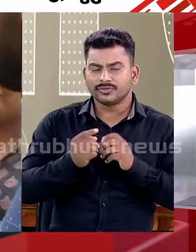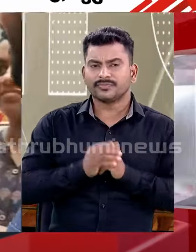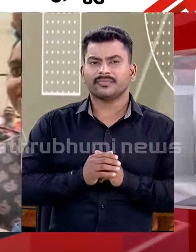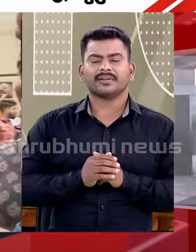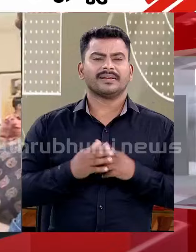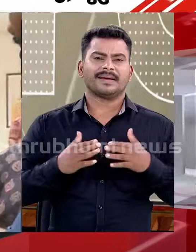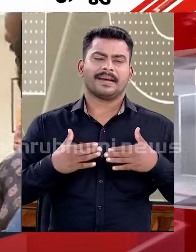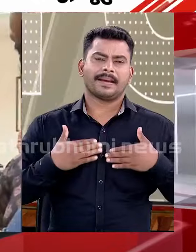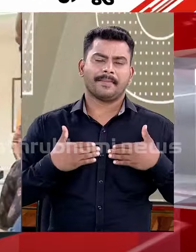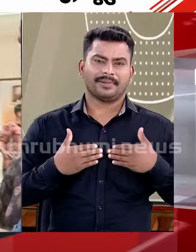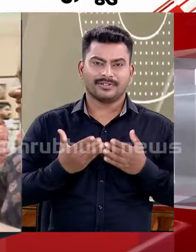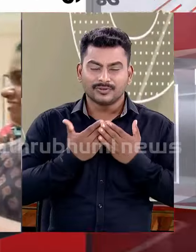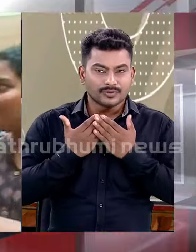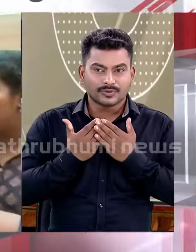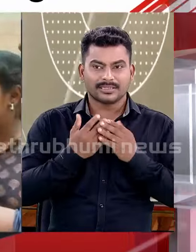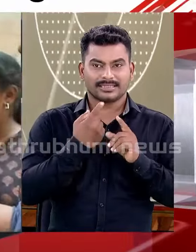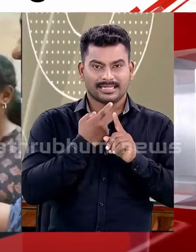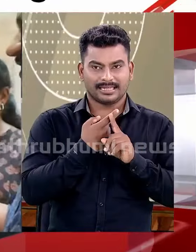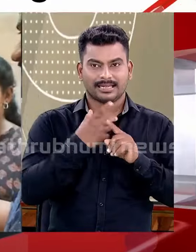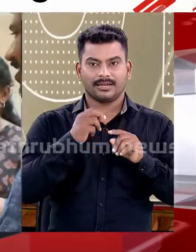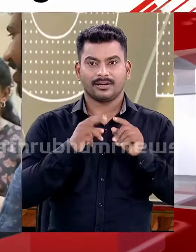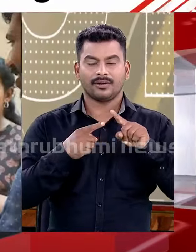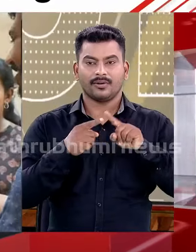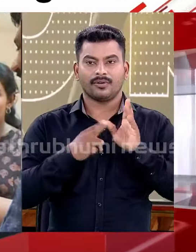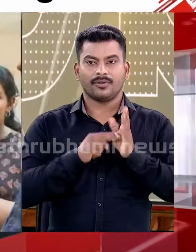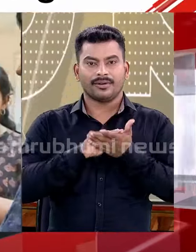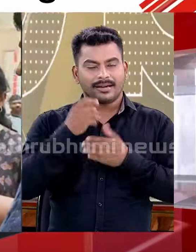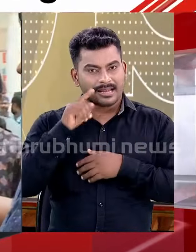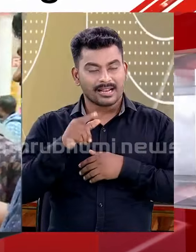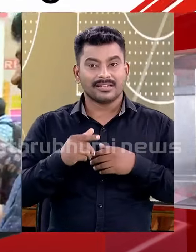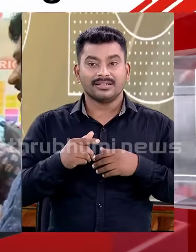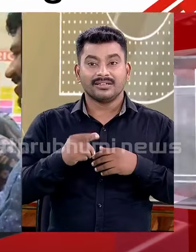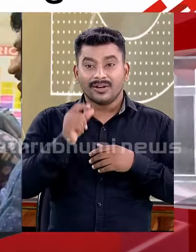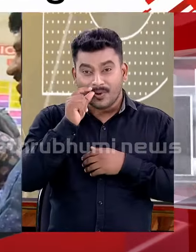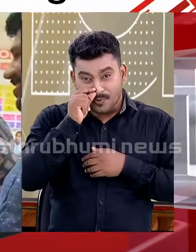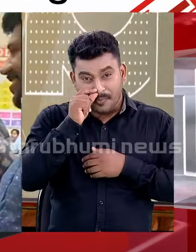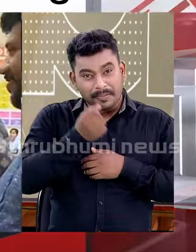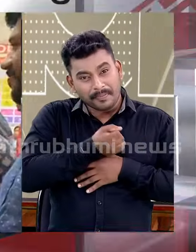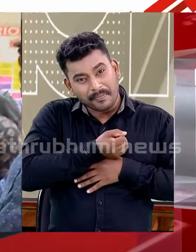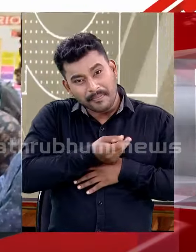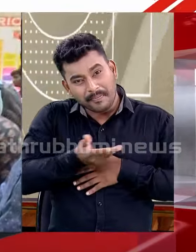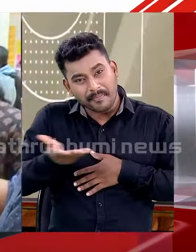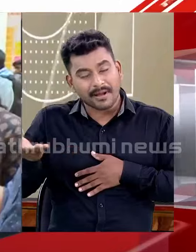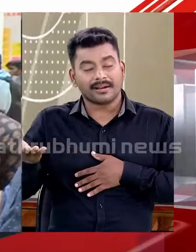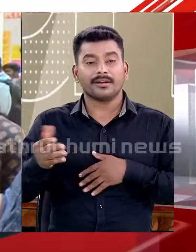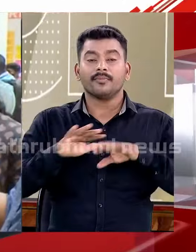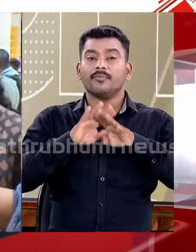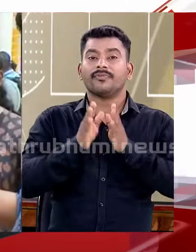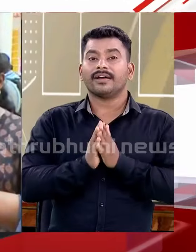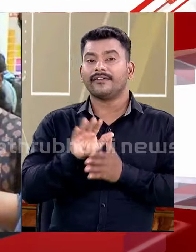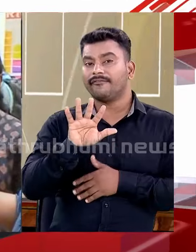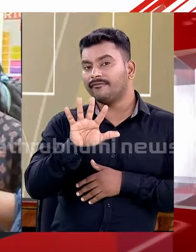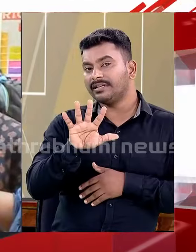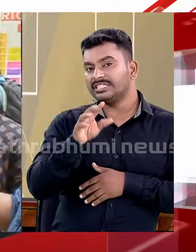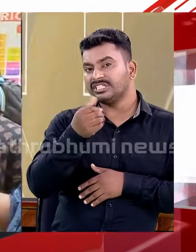വളരെ സന്തോഷം. നമ്മുടെ സ്കൂളിൽ, അതായത് നമ്മുടെ ജില്ലയിലെ ഏറ്റവും കൂടുതൽ പെൺകുട്ടികൾ പരീക്ഷിക്കുന്ന വിദ്യാർത്ഥിയാണ് ഒരു സ്കൂളാണത്. 561 കുട്ടികൾ പരീക്ഷ